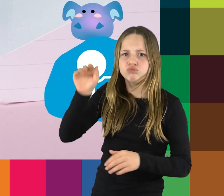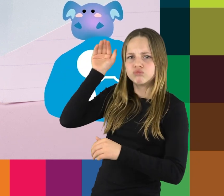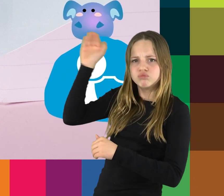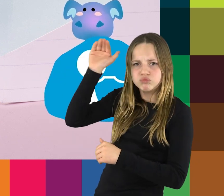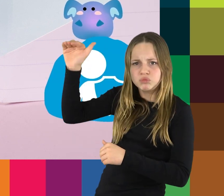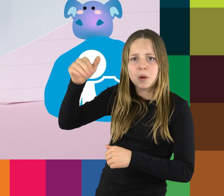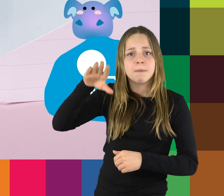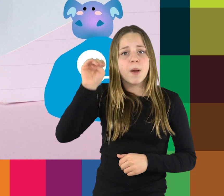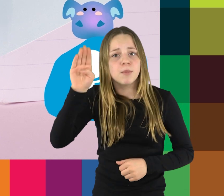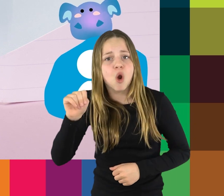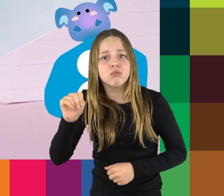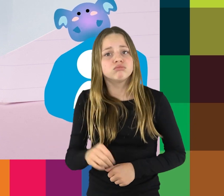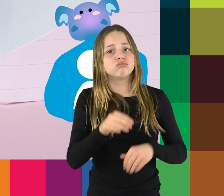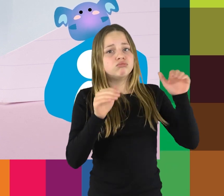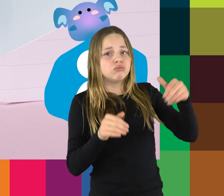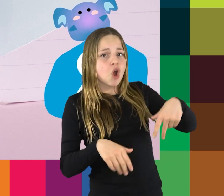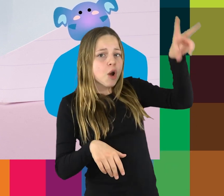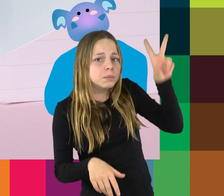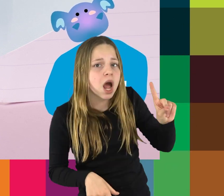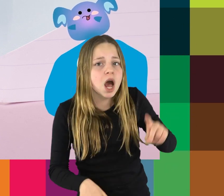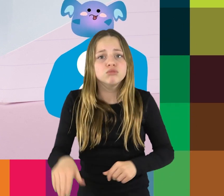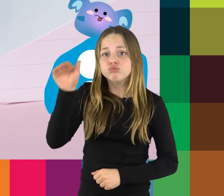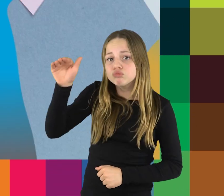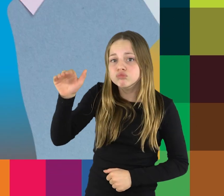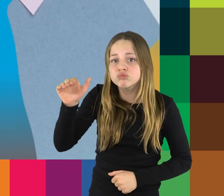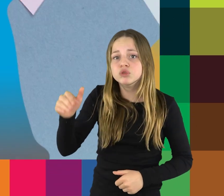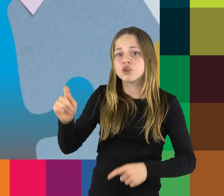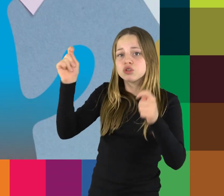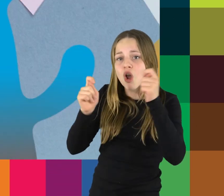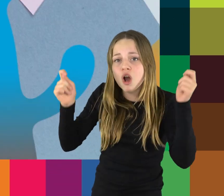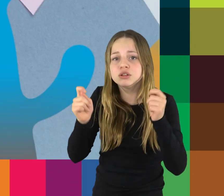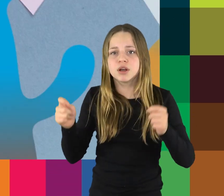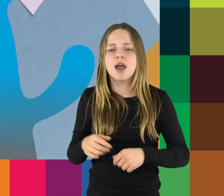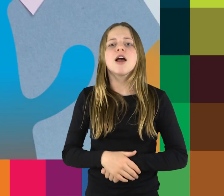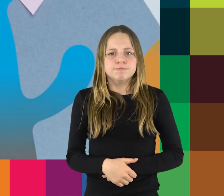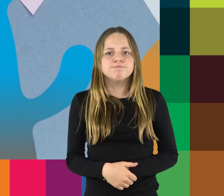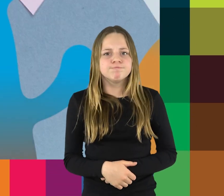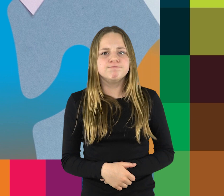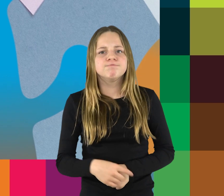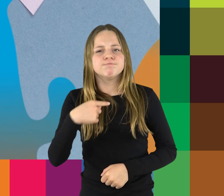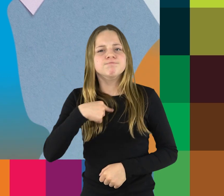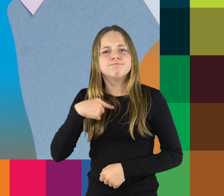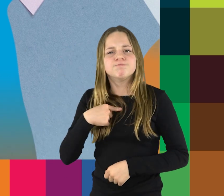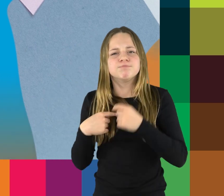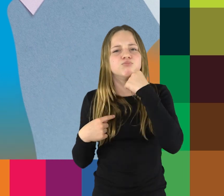parlerai avec maman ou grand-papa. Ou tata Zino. Et toi, tu en parlerais à qui?